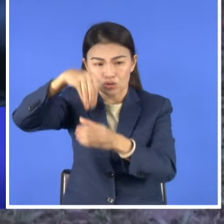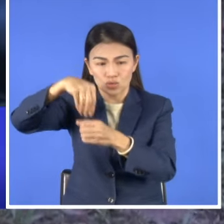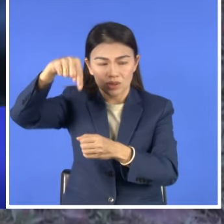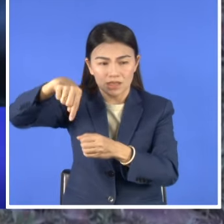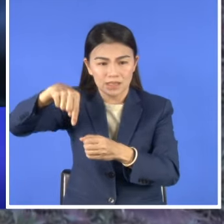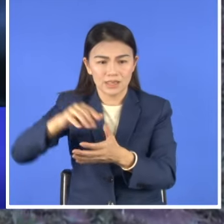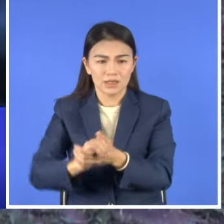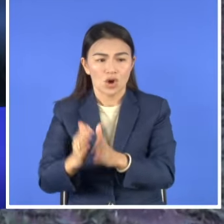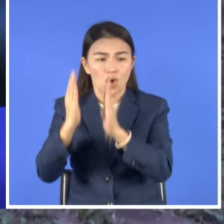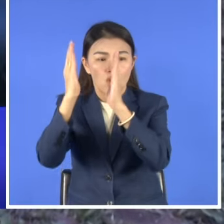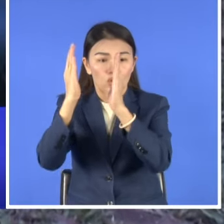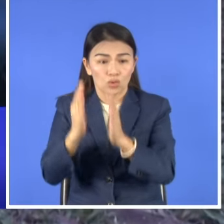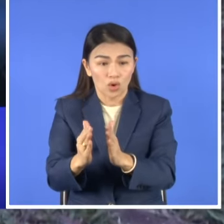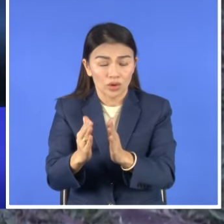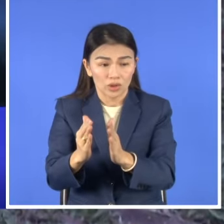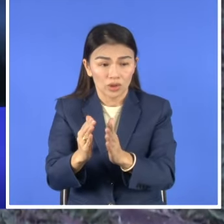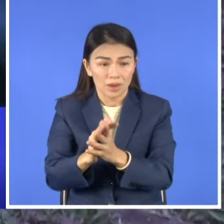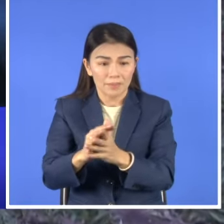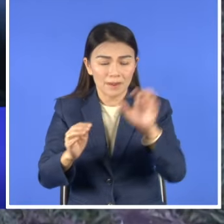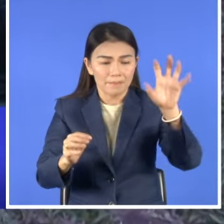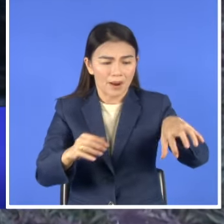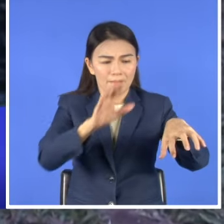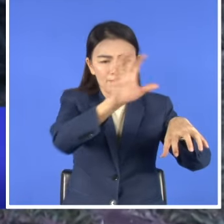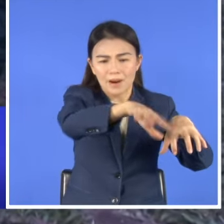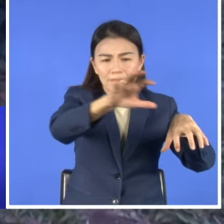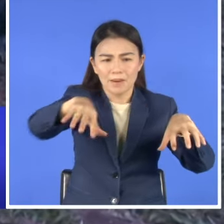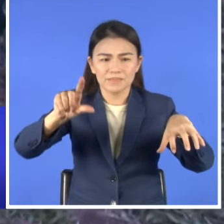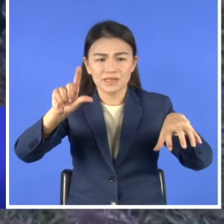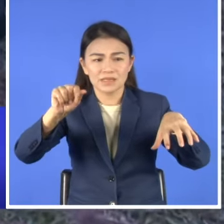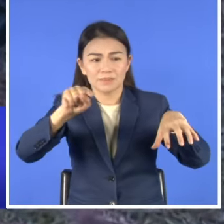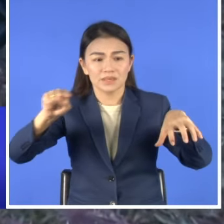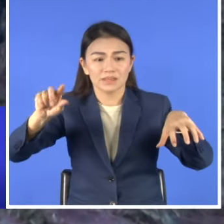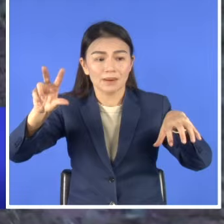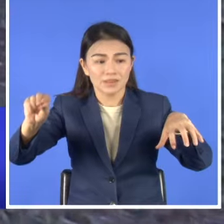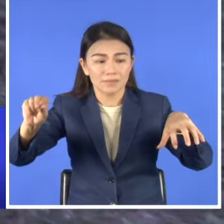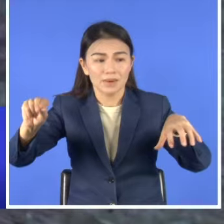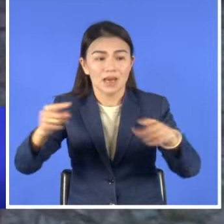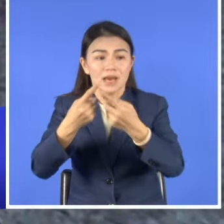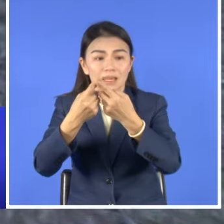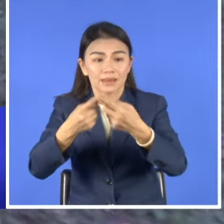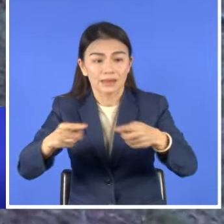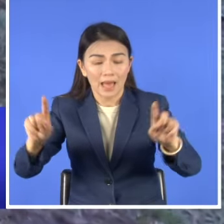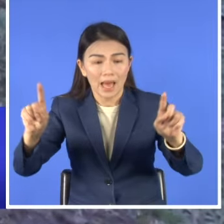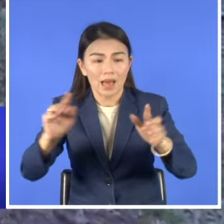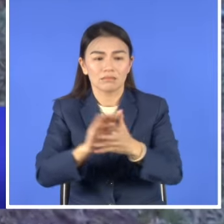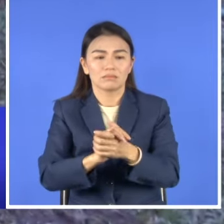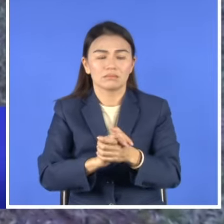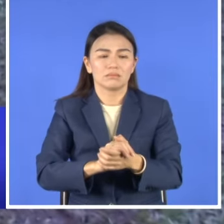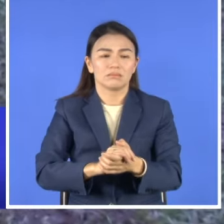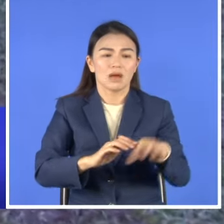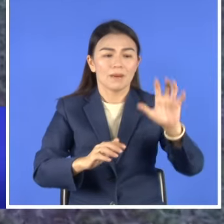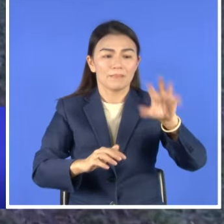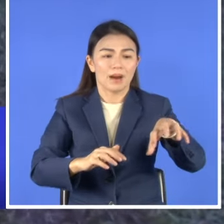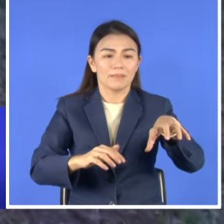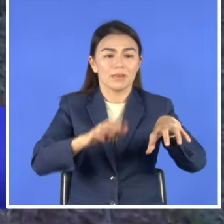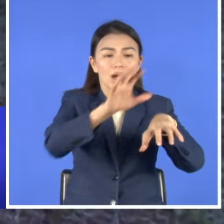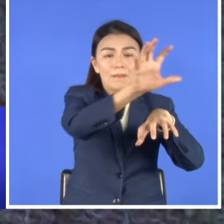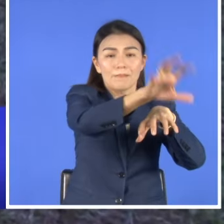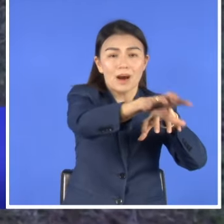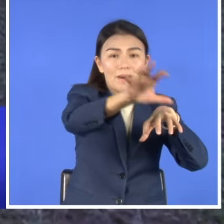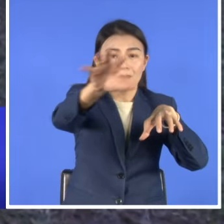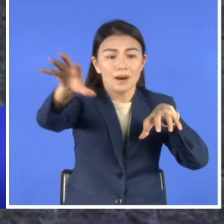20 30 30ที่นะฮะแต่ว่าประเด็นก็คือเอ่อประเด็นก็คือว่าปางอื่นๆเนี่ยปางอื่นๆ